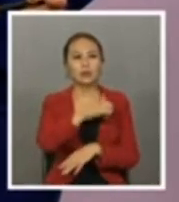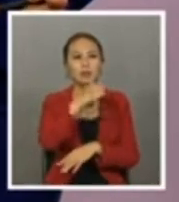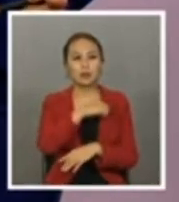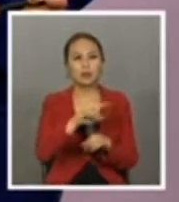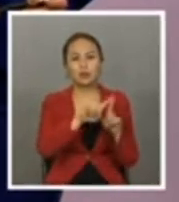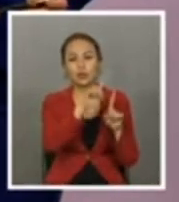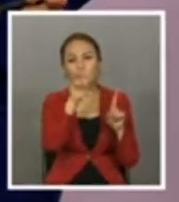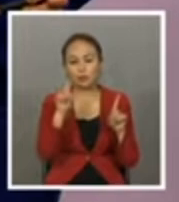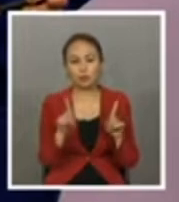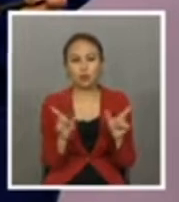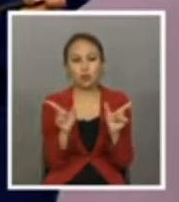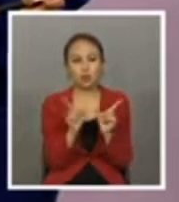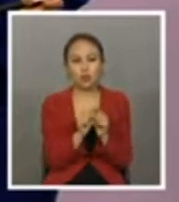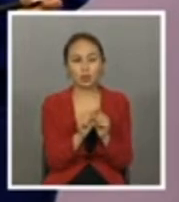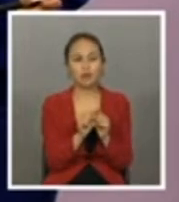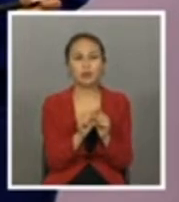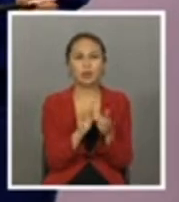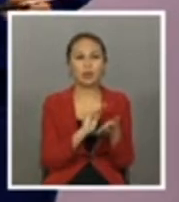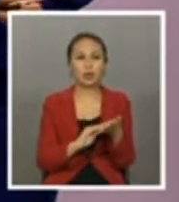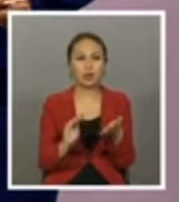жұрнағын, жалғауын анықтаңдар.